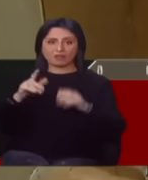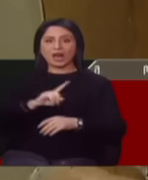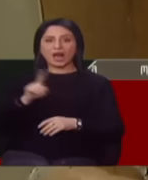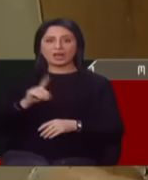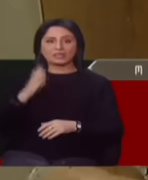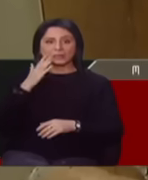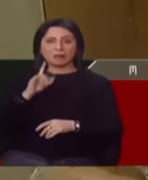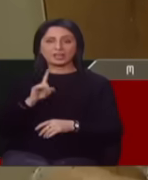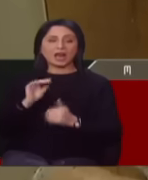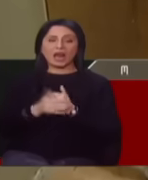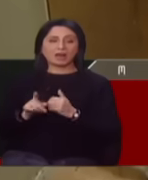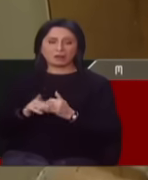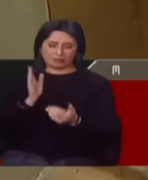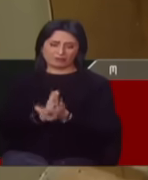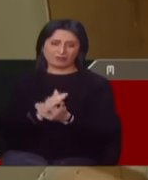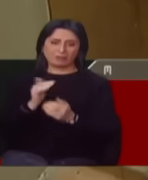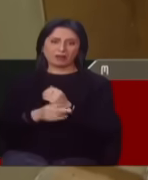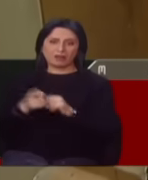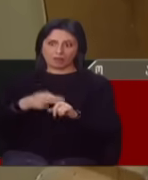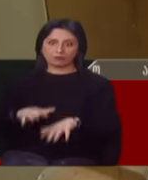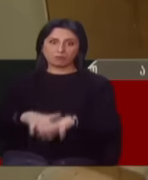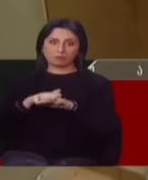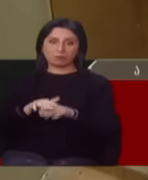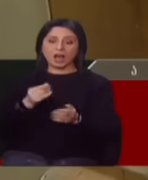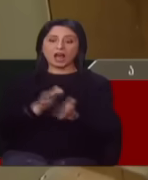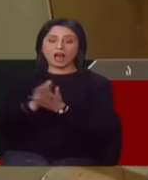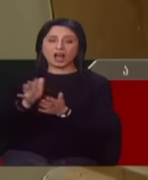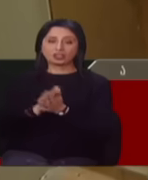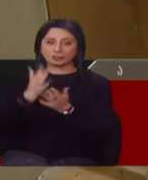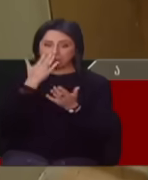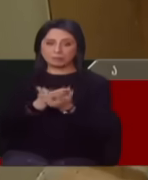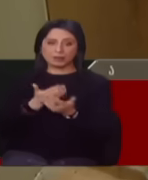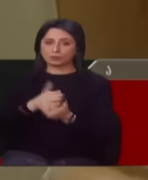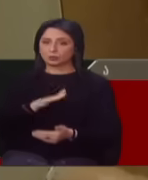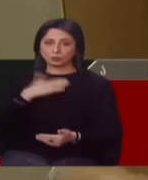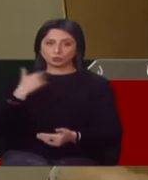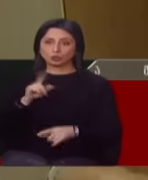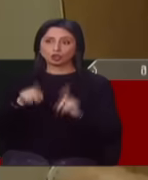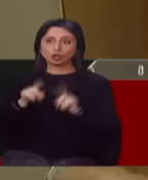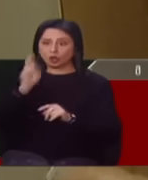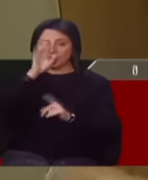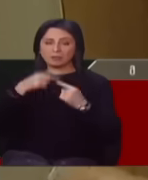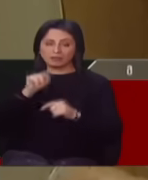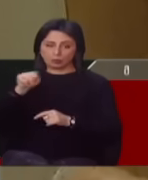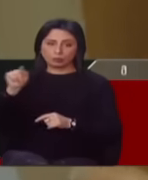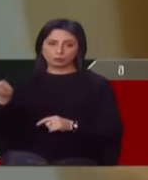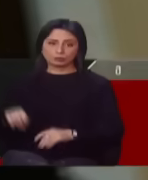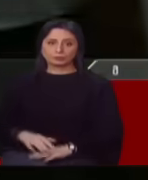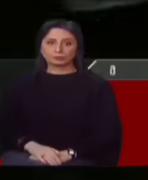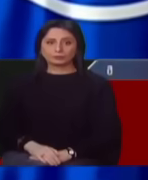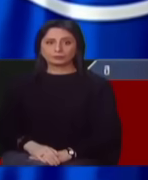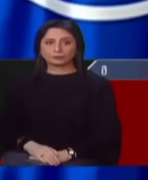რაღაც მართლა არ იმალება აი ამ ხარჯების უკან, რომელიც გააჩნია ზოგიერთ არასამთავრობო